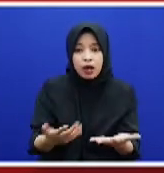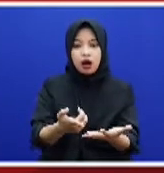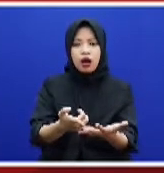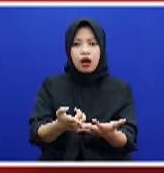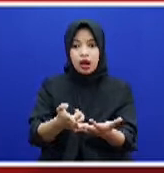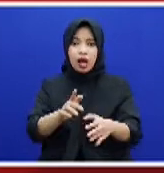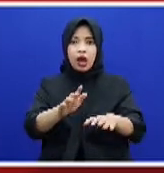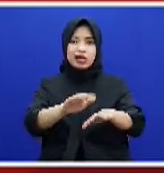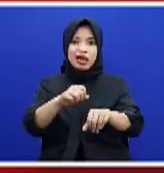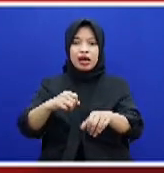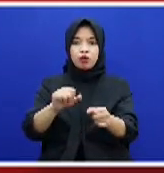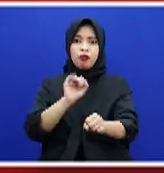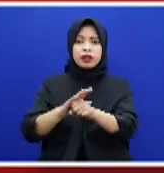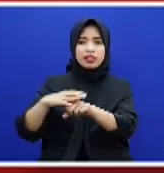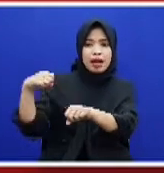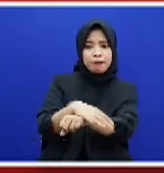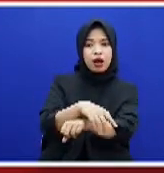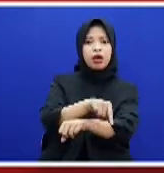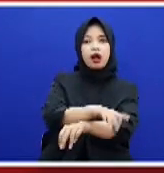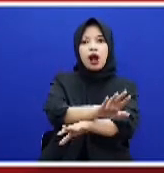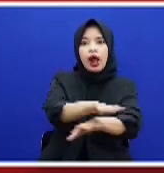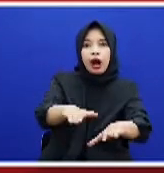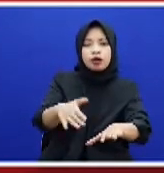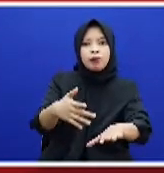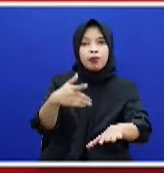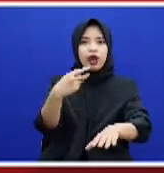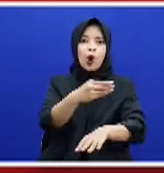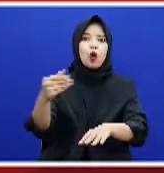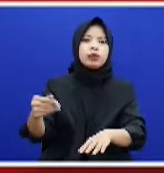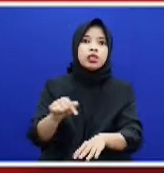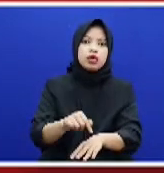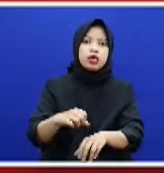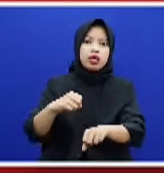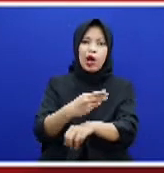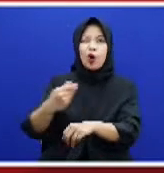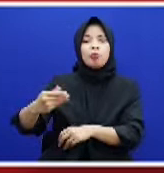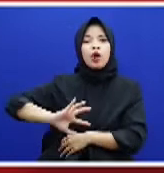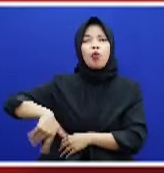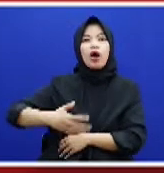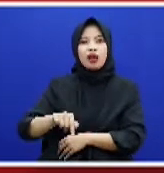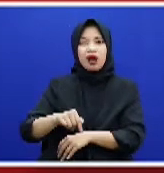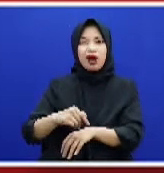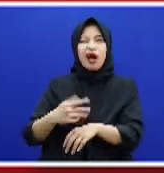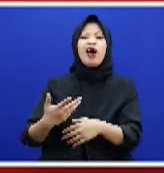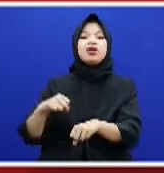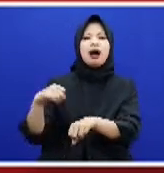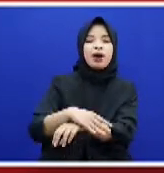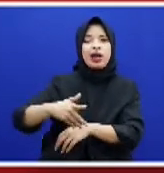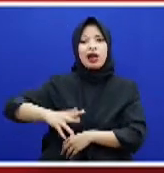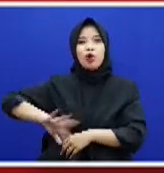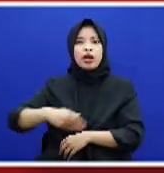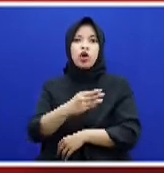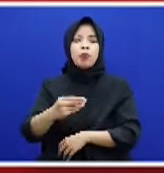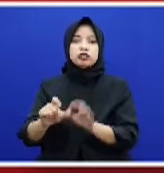Dampak pandemi COVID ini menimbulkan kerentanan dari sisi ekonomi kan. Ekonomi keluarga itu ternyata mempengaruhi juga dalam hal misalnya